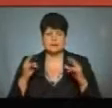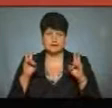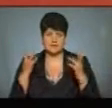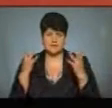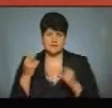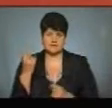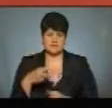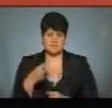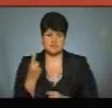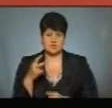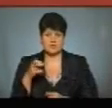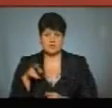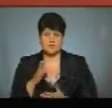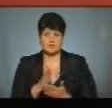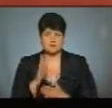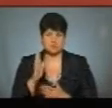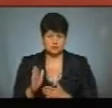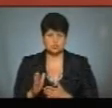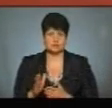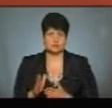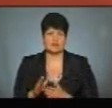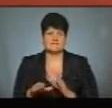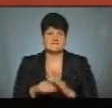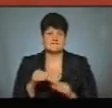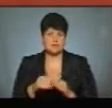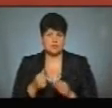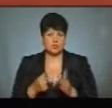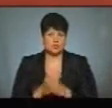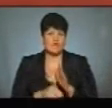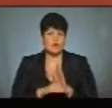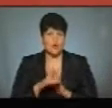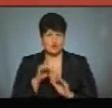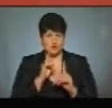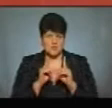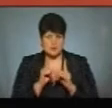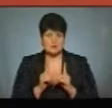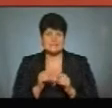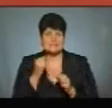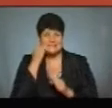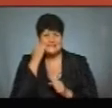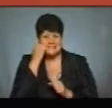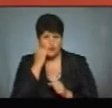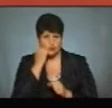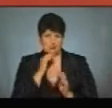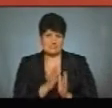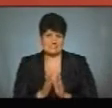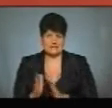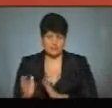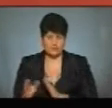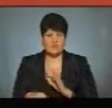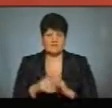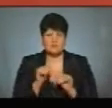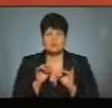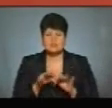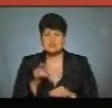вас в ефірі «Тема дня». 21 липня мають відбутися дострокові вибори до Верховної Ради, нагадаю, за старою мажоритарною системою.